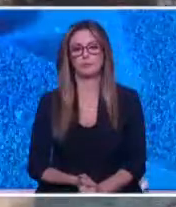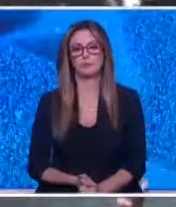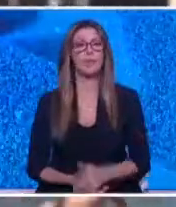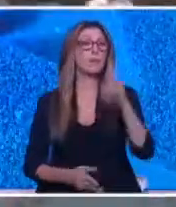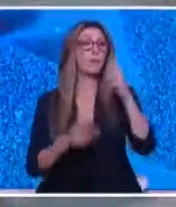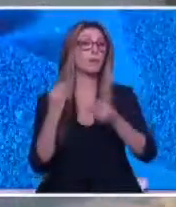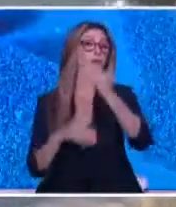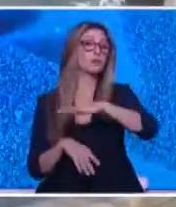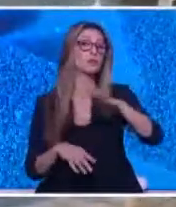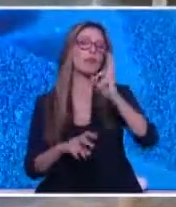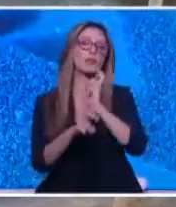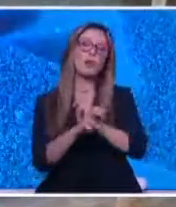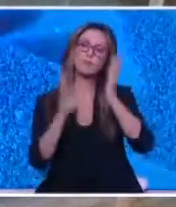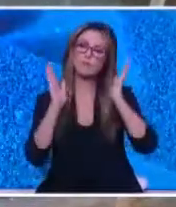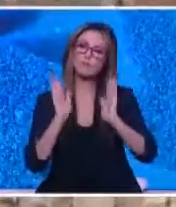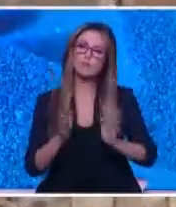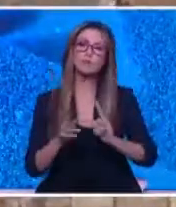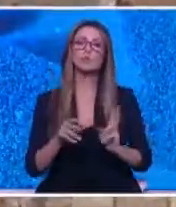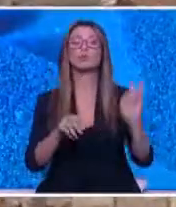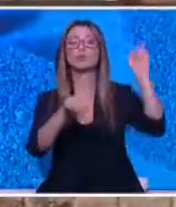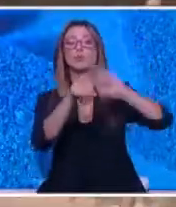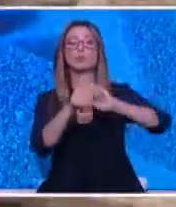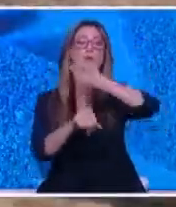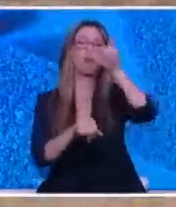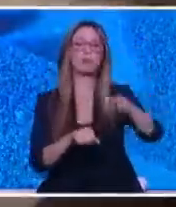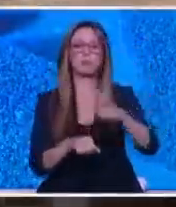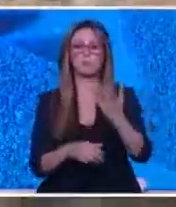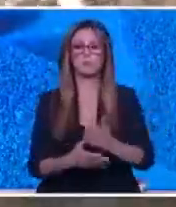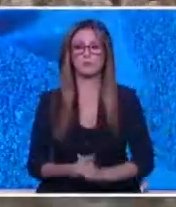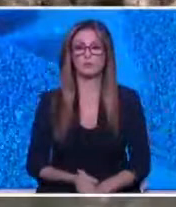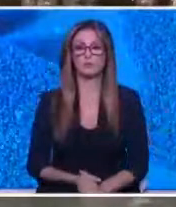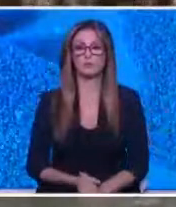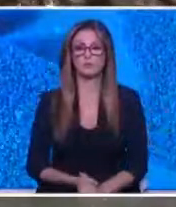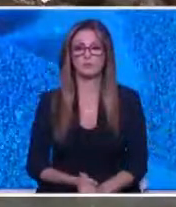Bazı çocuklar tehlikeye rağmen yüksekten atlıyor.